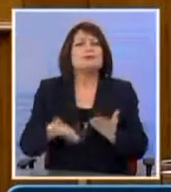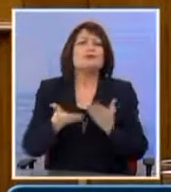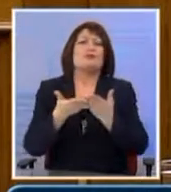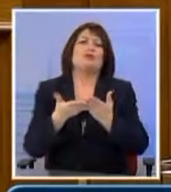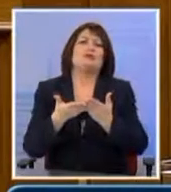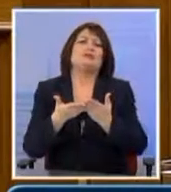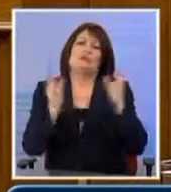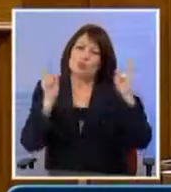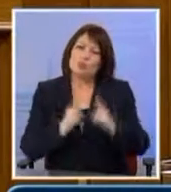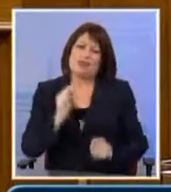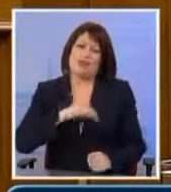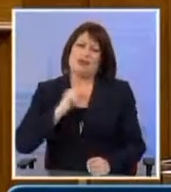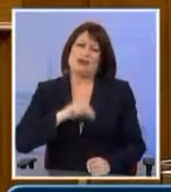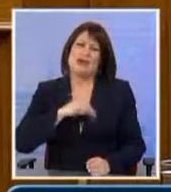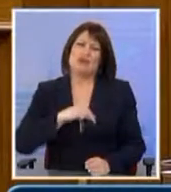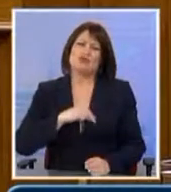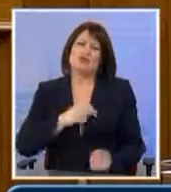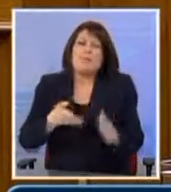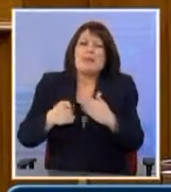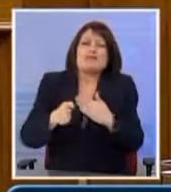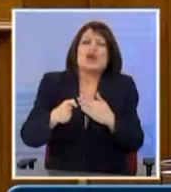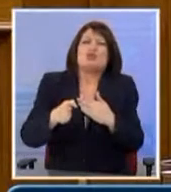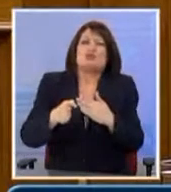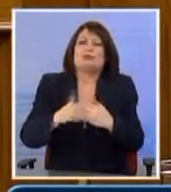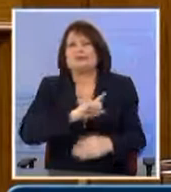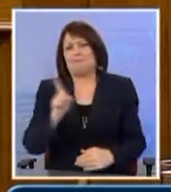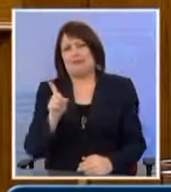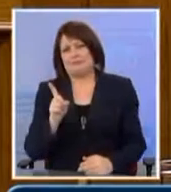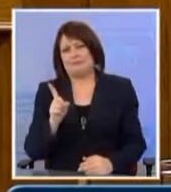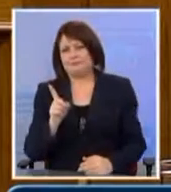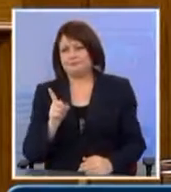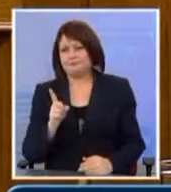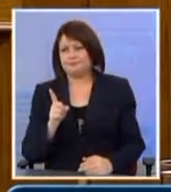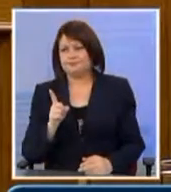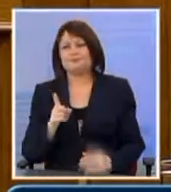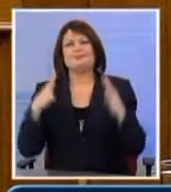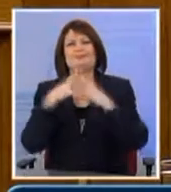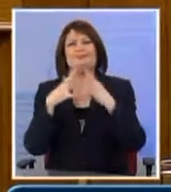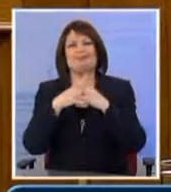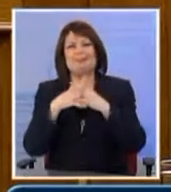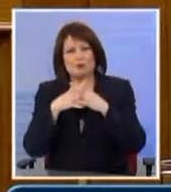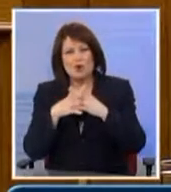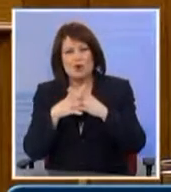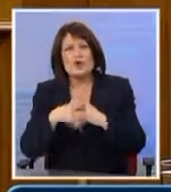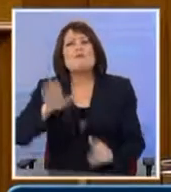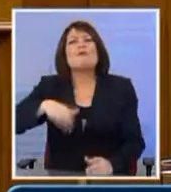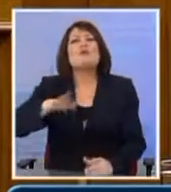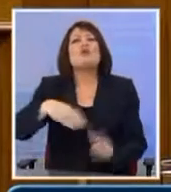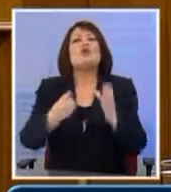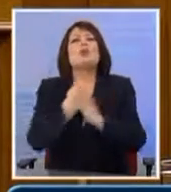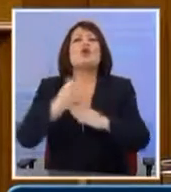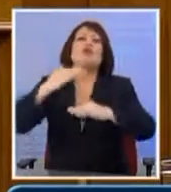στον περιορισμό της κερδοσκοπίας των μεσοζώντων με την έκδοση ετοιμολογίων και για να φτηνίνει το προϊόν στο